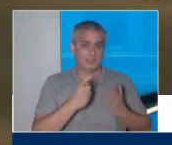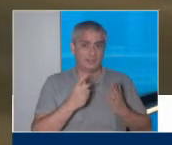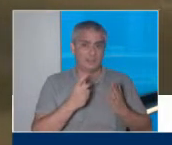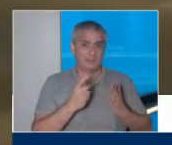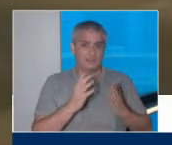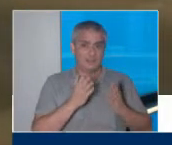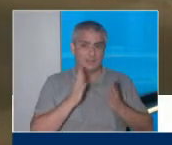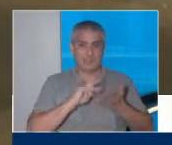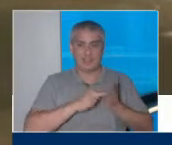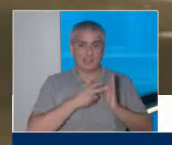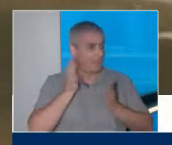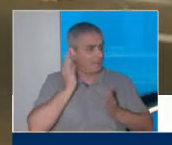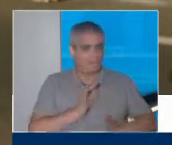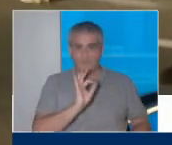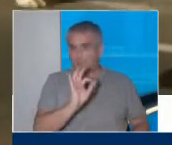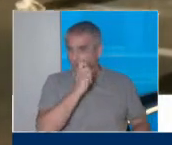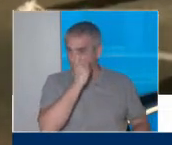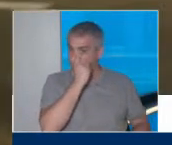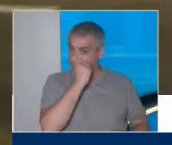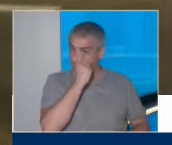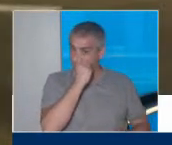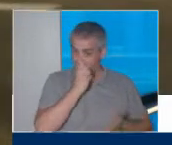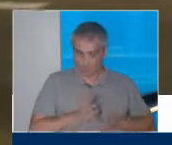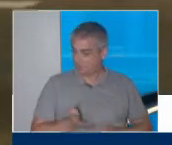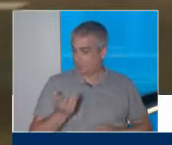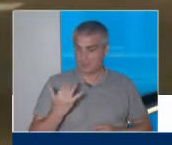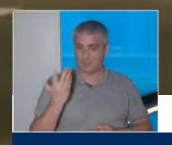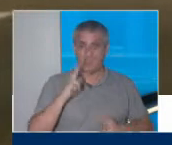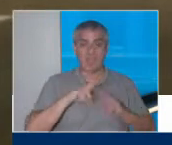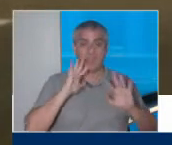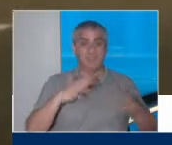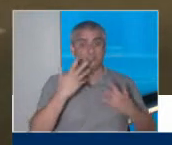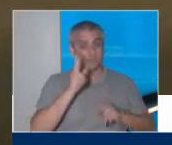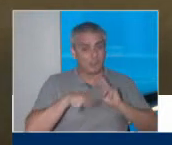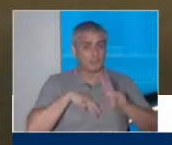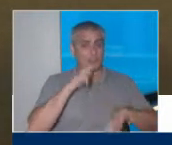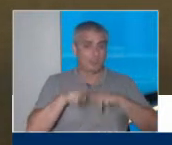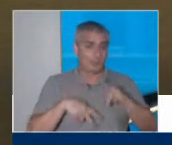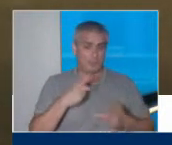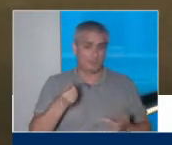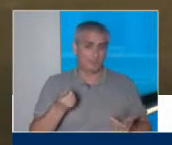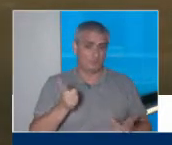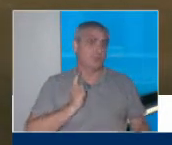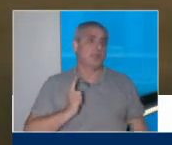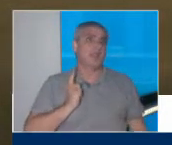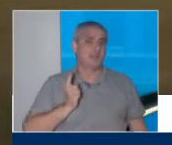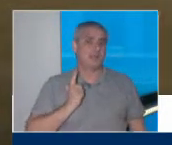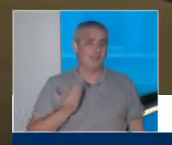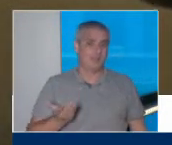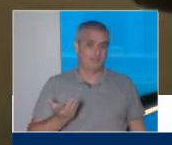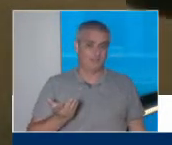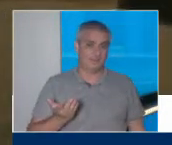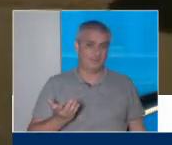של הבת שלו היחידה שהיא נולדה לעולם רק אחר 10 שנים שהוא חיכה לה. כן.